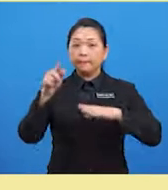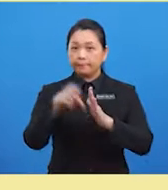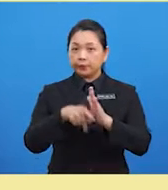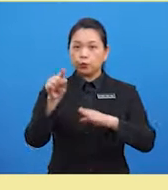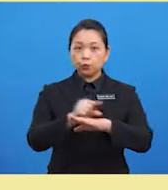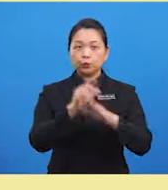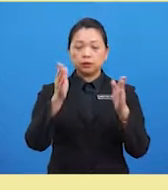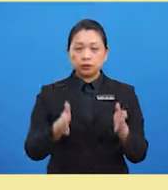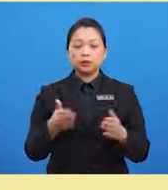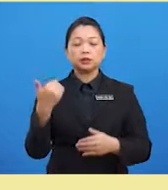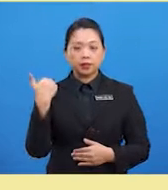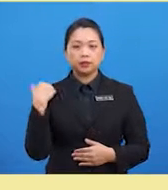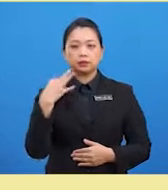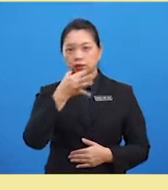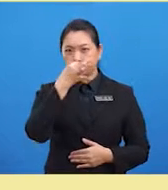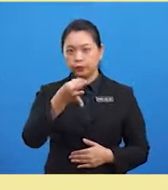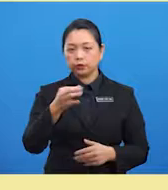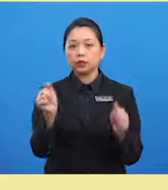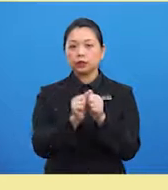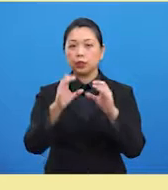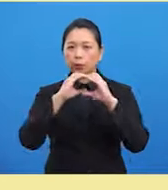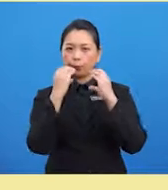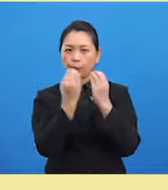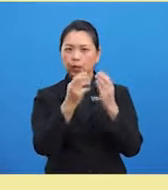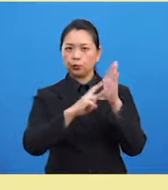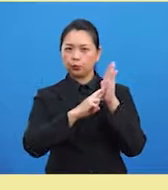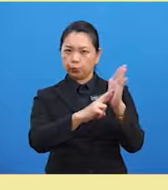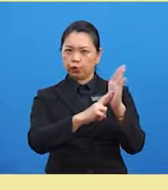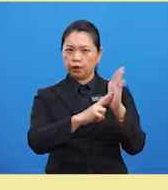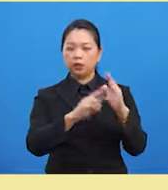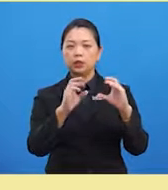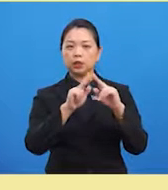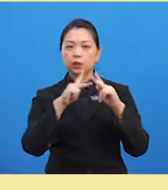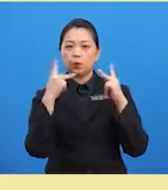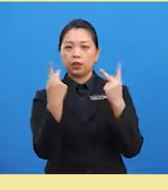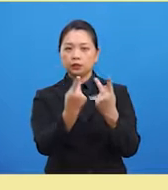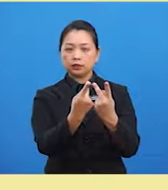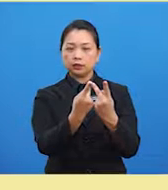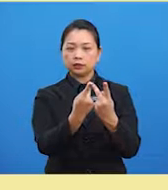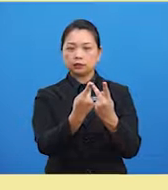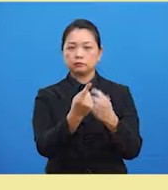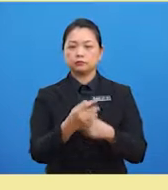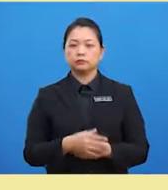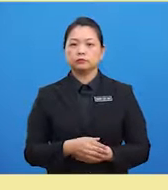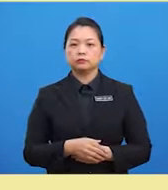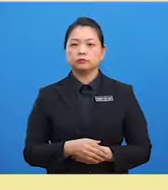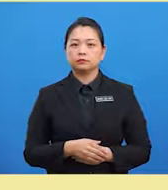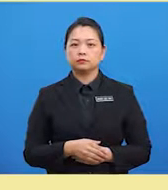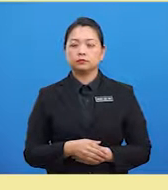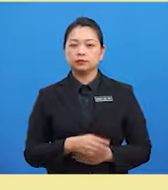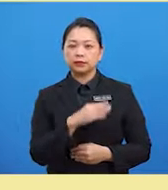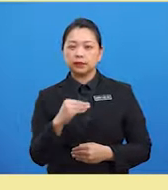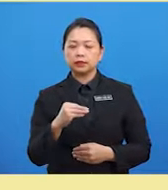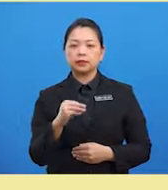juga dipengaruhi kumpulan rujukan, keluarga, peranan dan